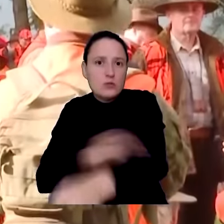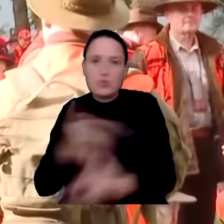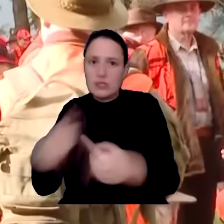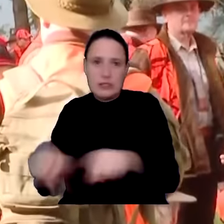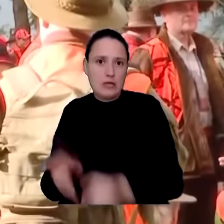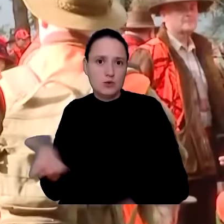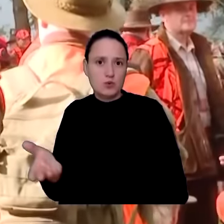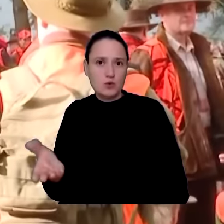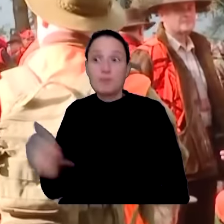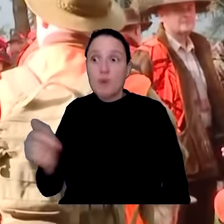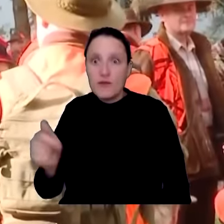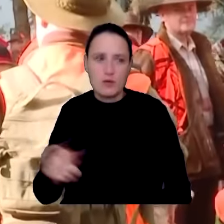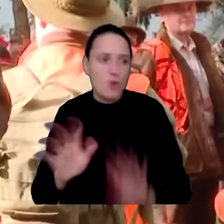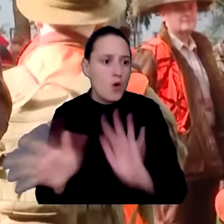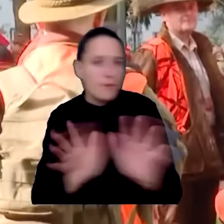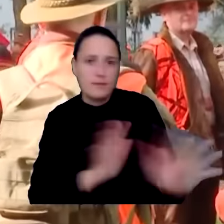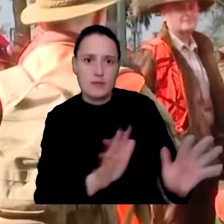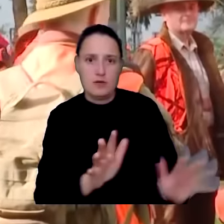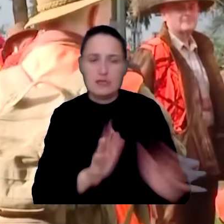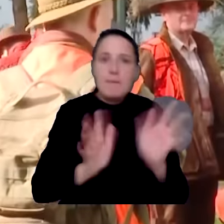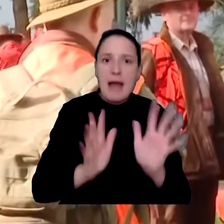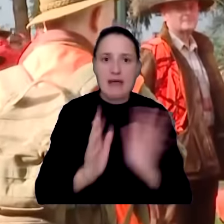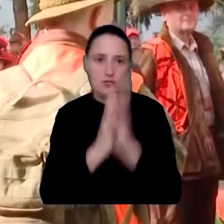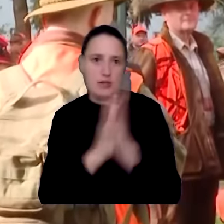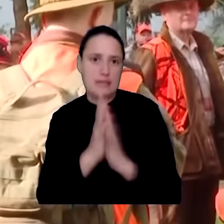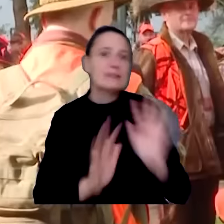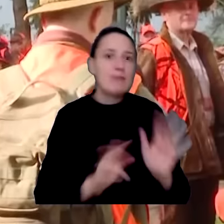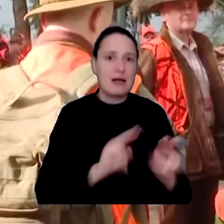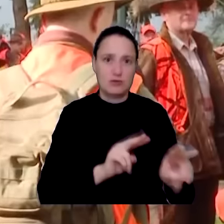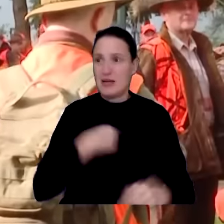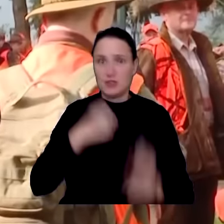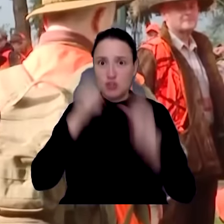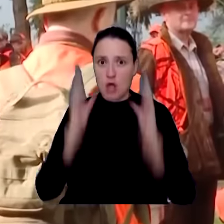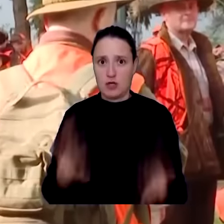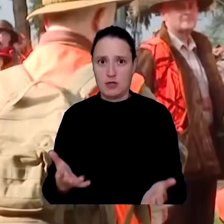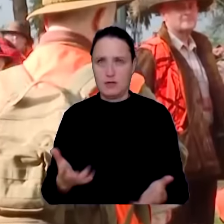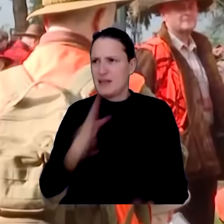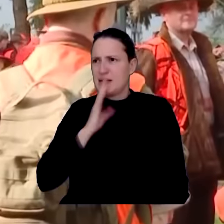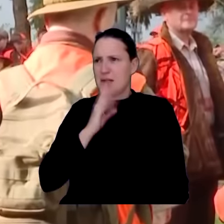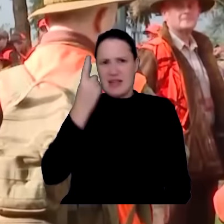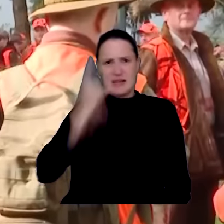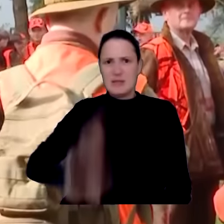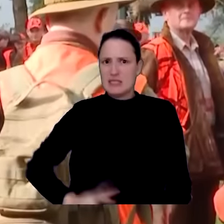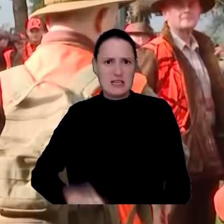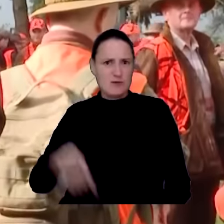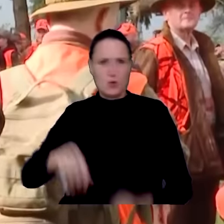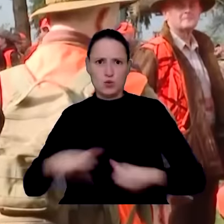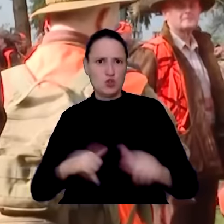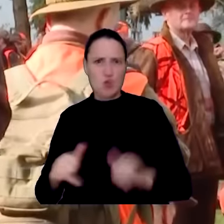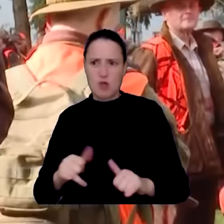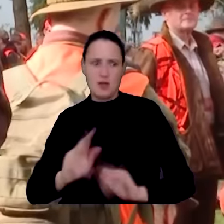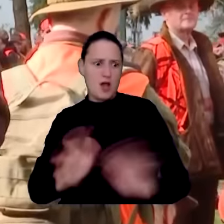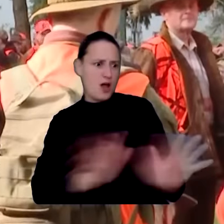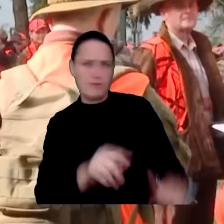który powinien dbać o swoich podopiecznych. Ja jestem zszokowany, bo to jest jedyne chyba ministerstwo w tym rządzie, które tak traktuje